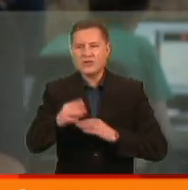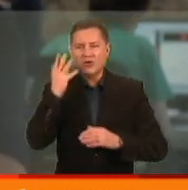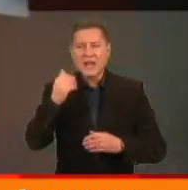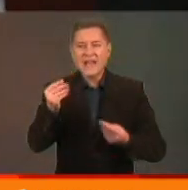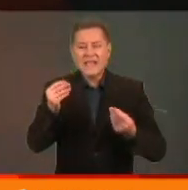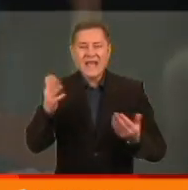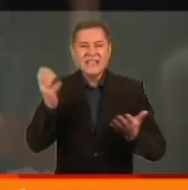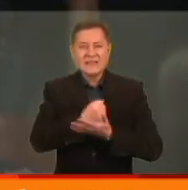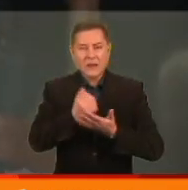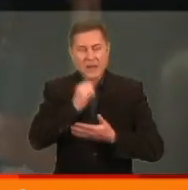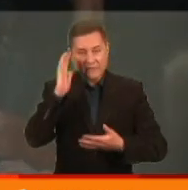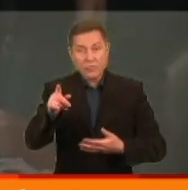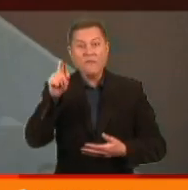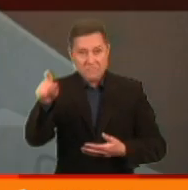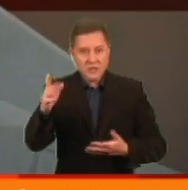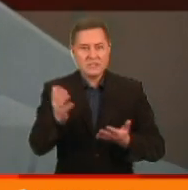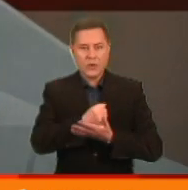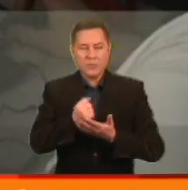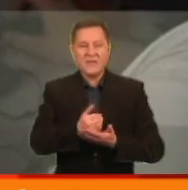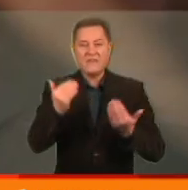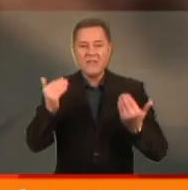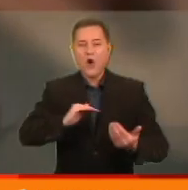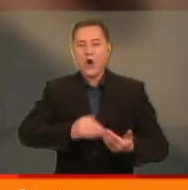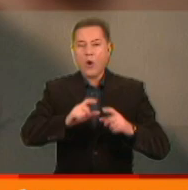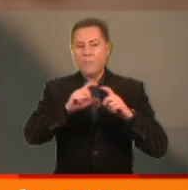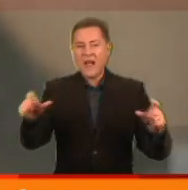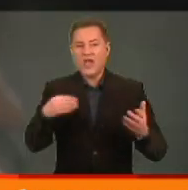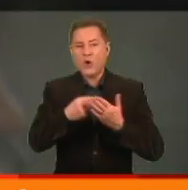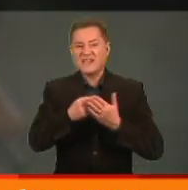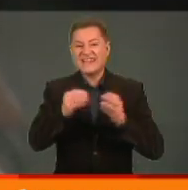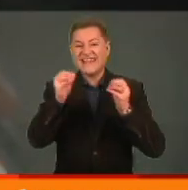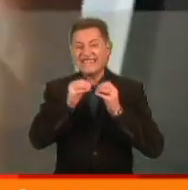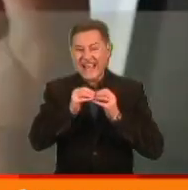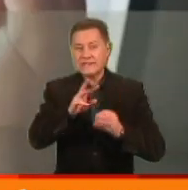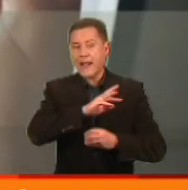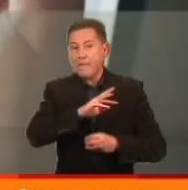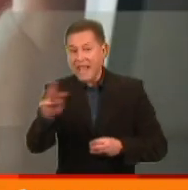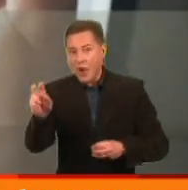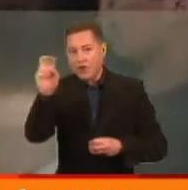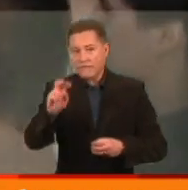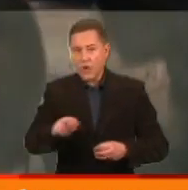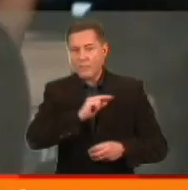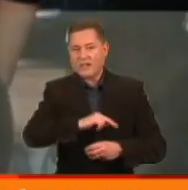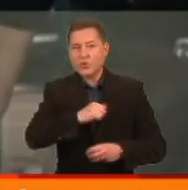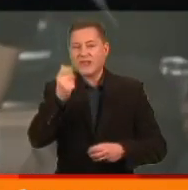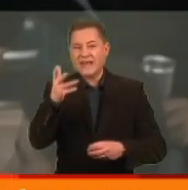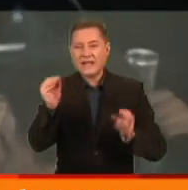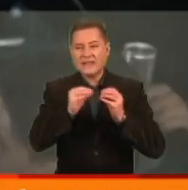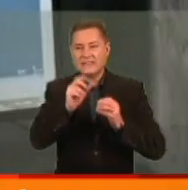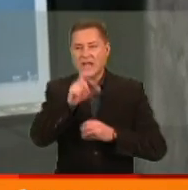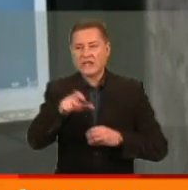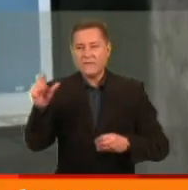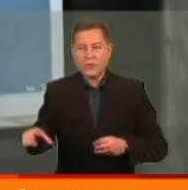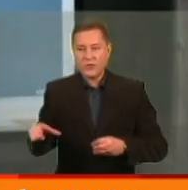будеш. І Влад заробив. Зараз його компанію оцінюють на 10 мільйонів доларів. На нього працює кілька десятків людей.